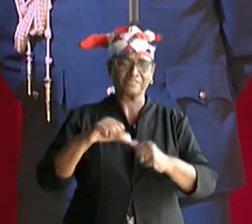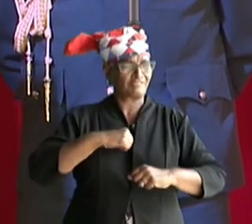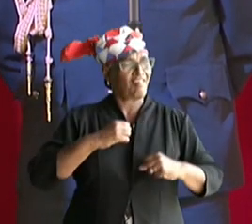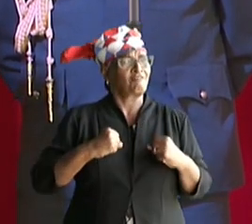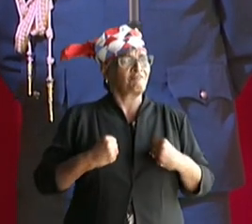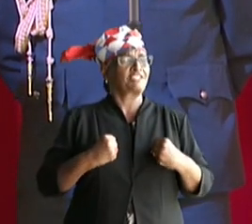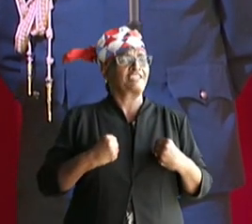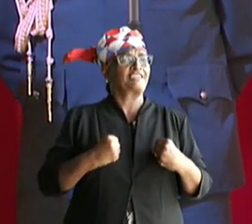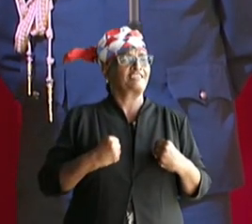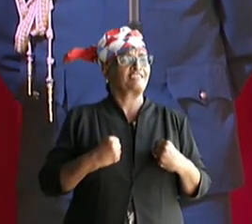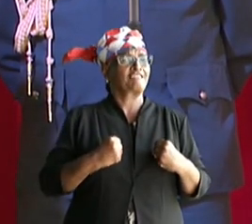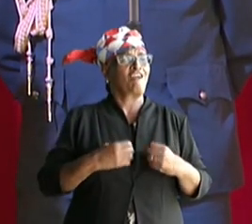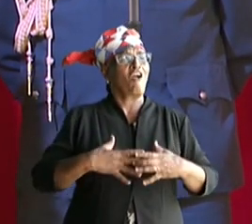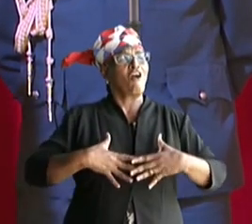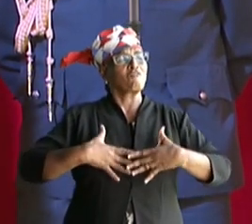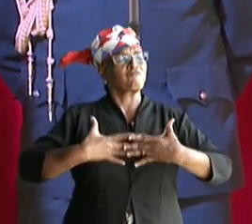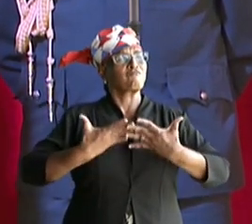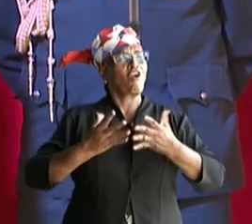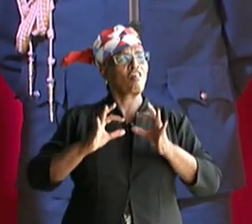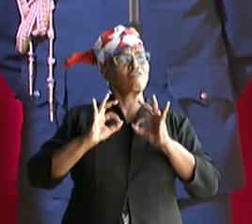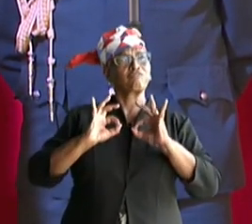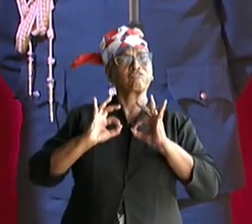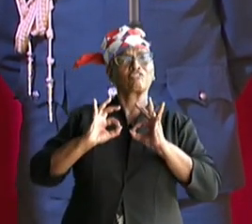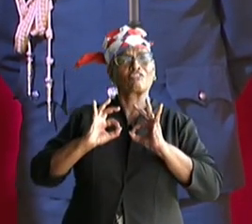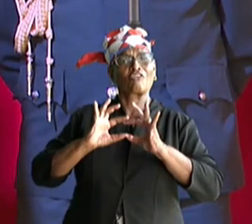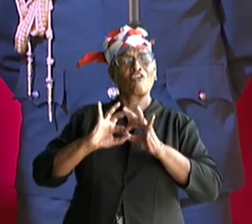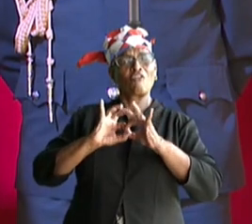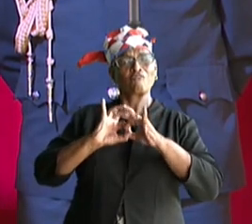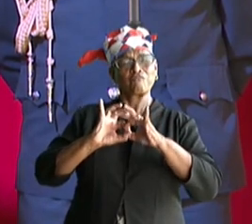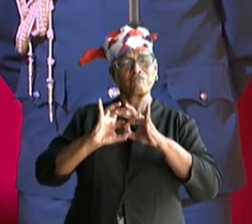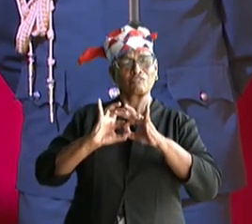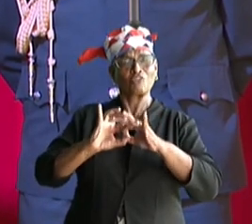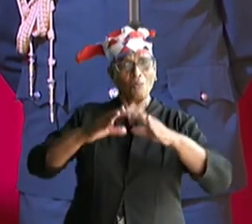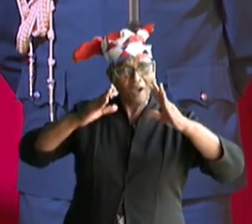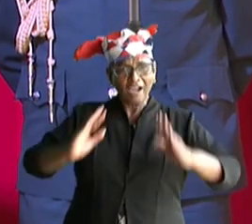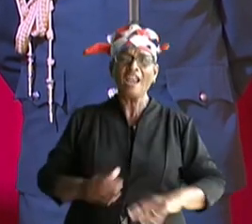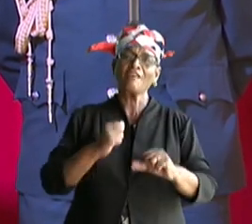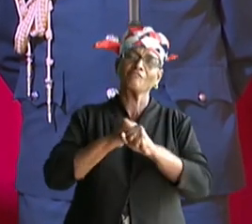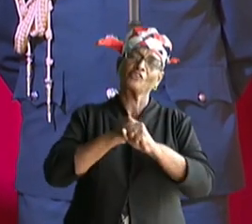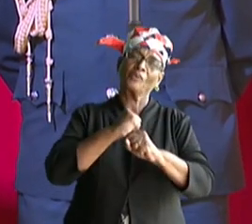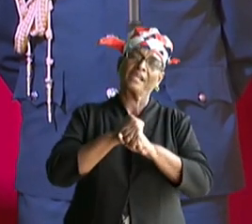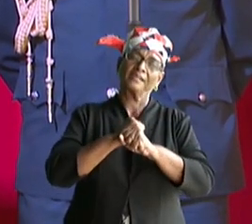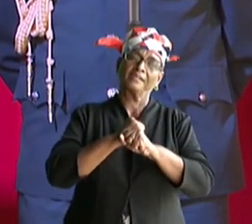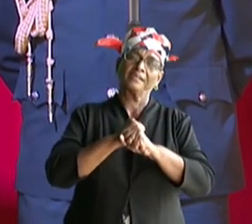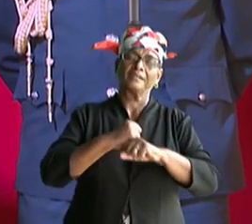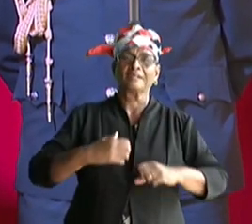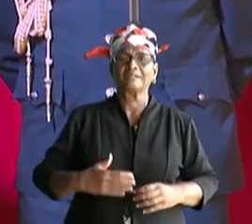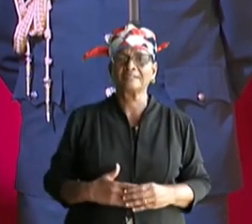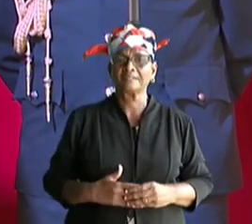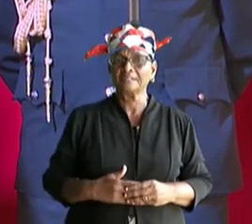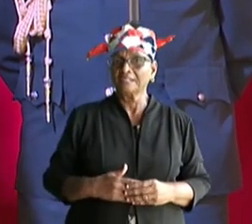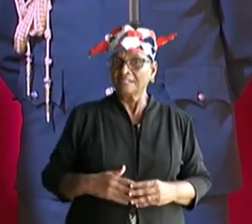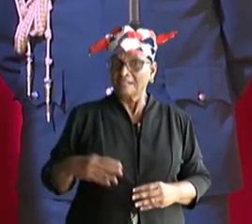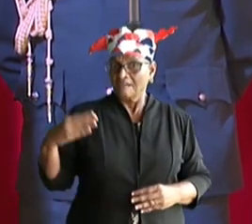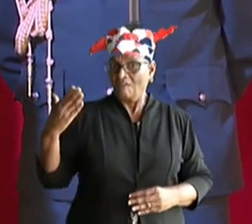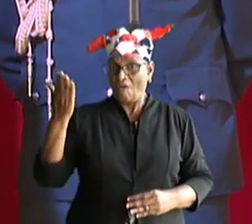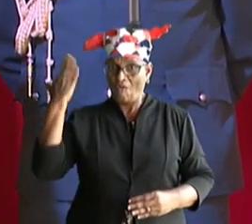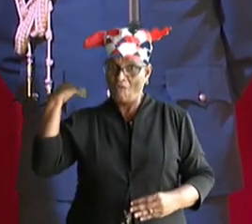zelfverzekerd en vol vertrouwen, ready for the job. De generatie van